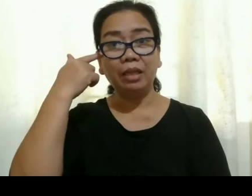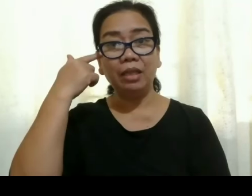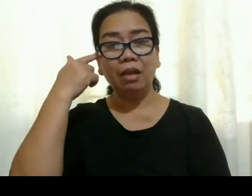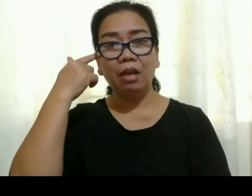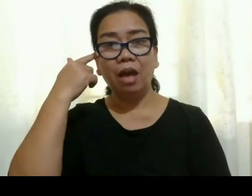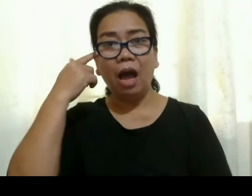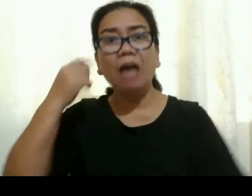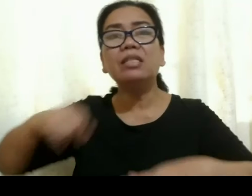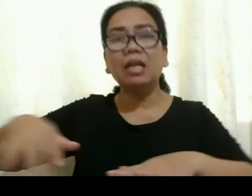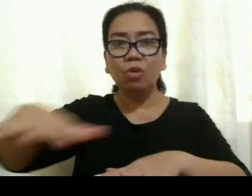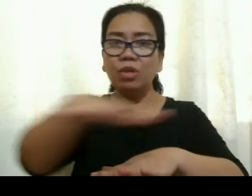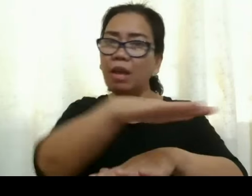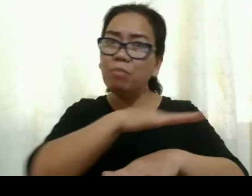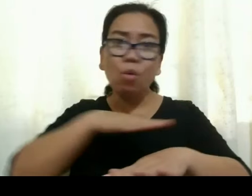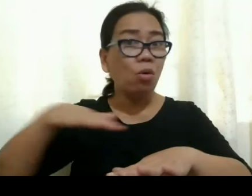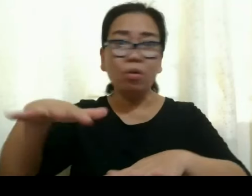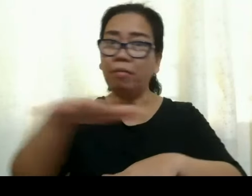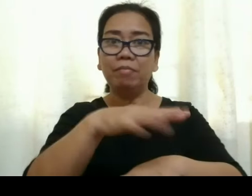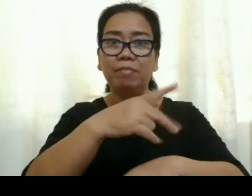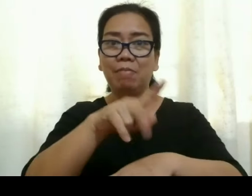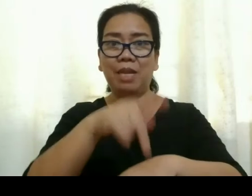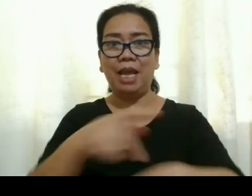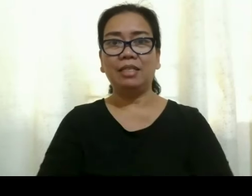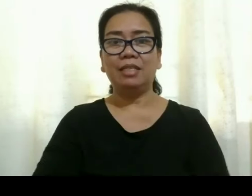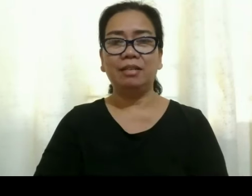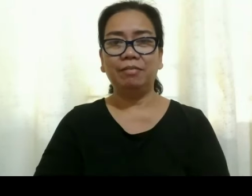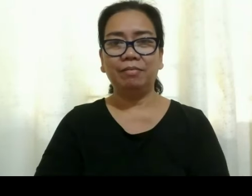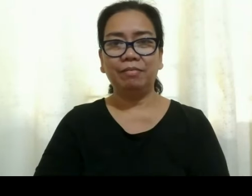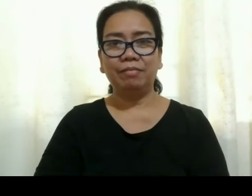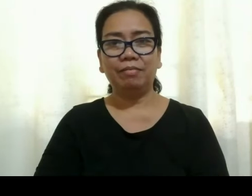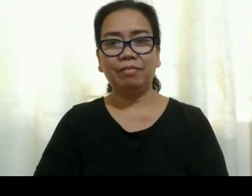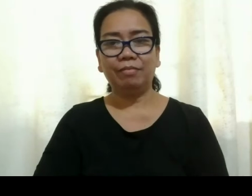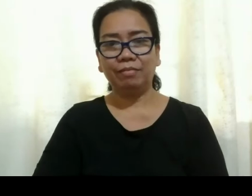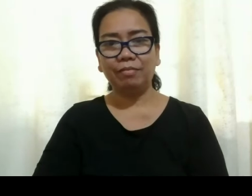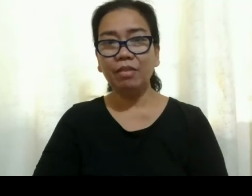government, ang saklaw niyan buong Pilipinas.